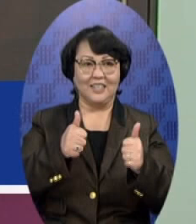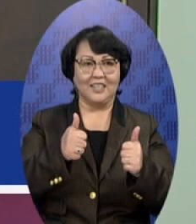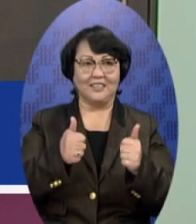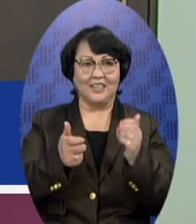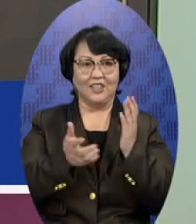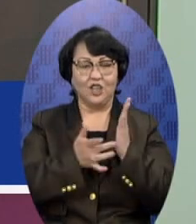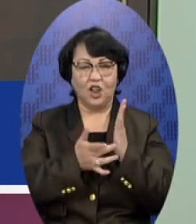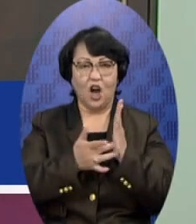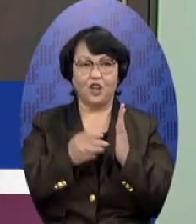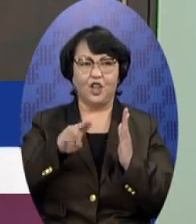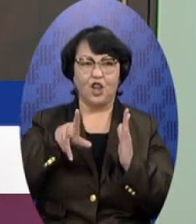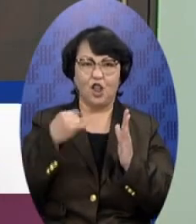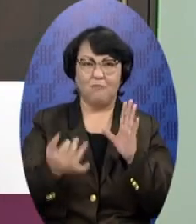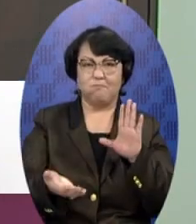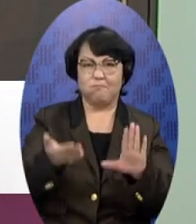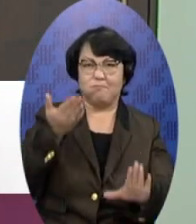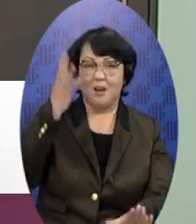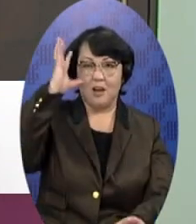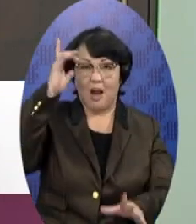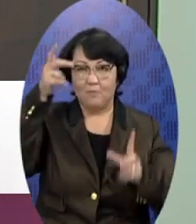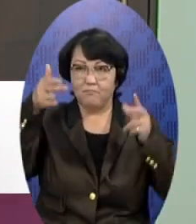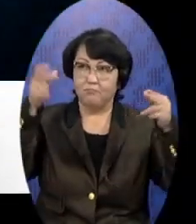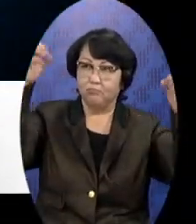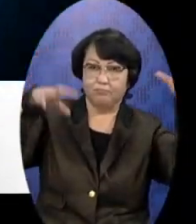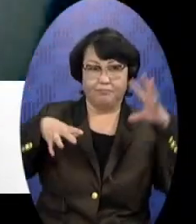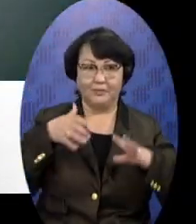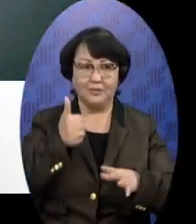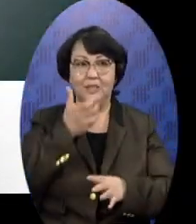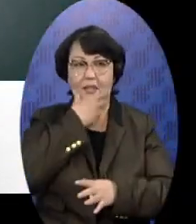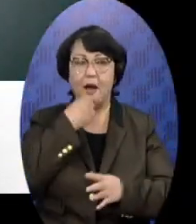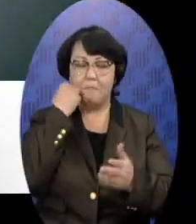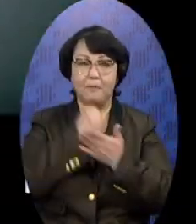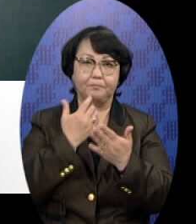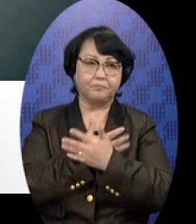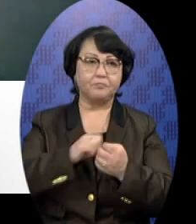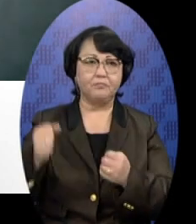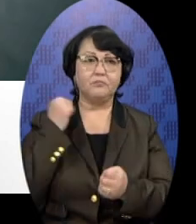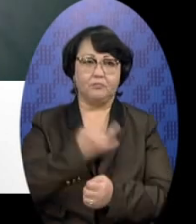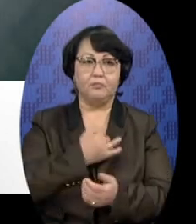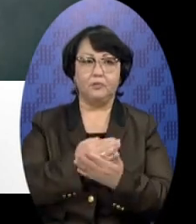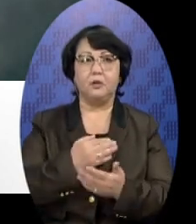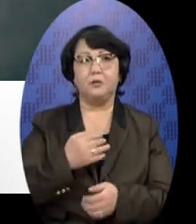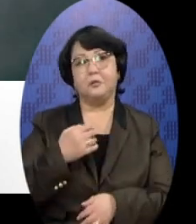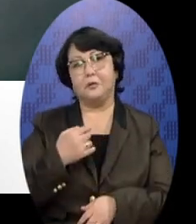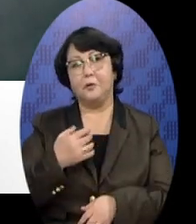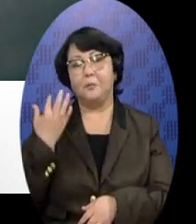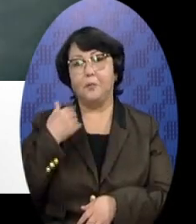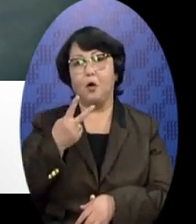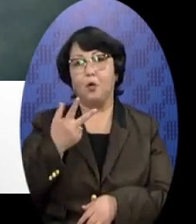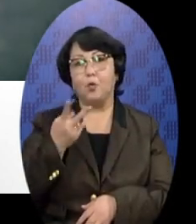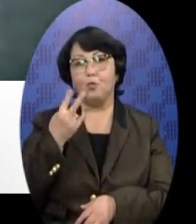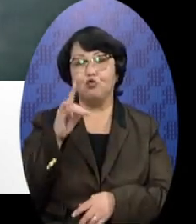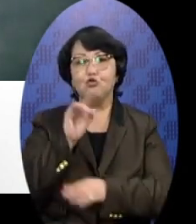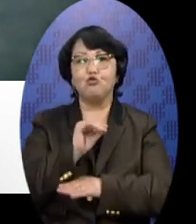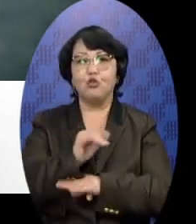энэ баримт кинод бол их сайхан баримт кинод болчих болоо гэж ингэж бодож байна. Өнгөрсөн сарын 23-нд хамтарсан уран бүтээл төрөх хоёр талын ажлын